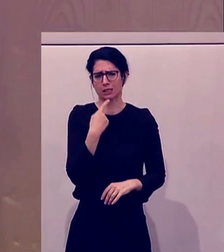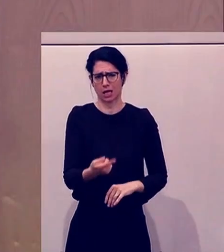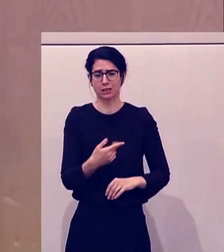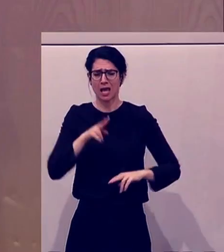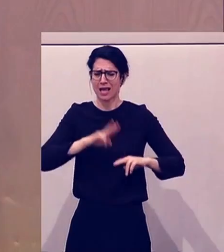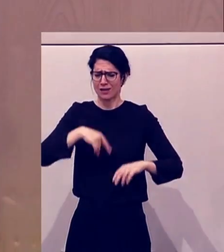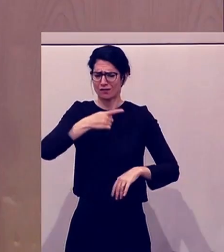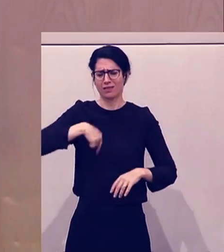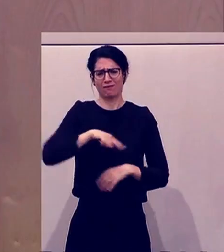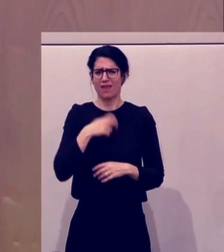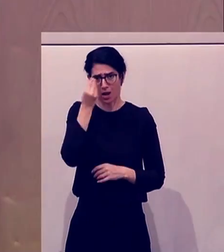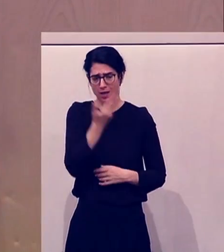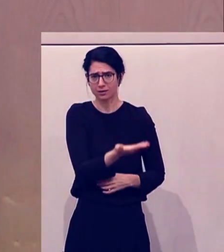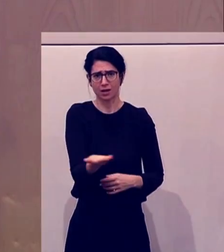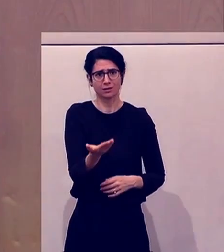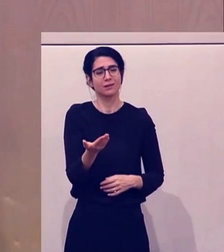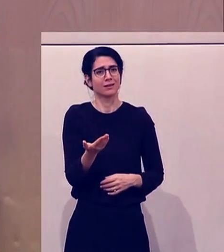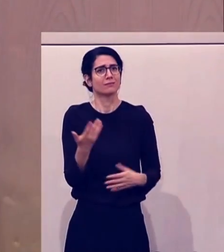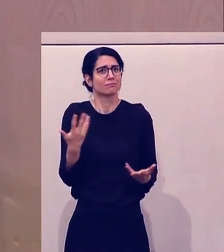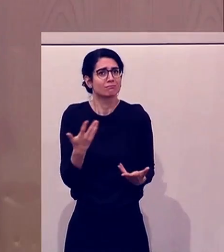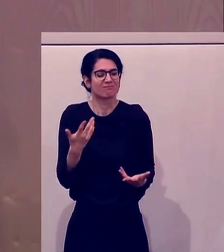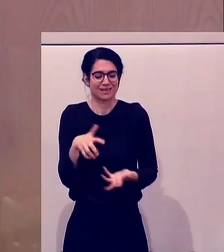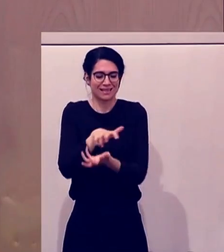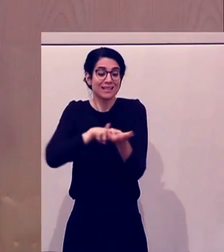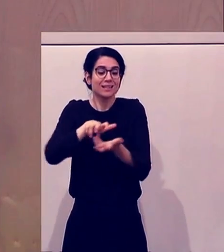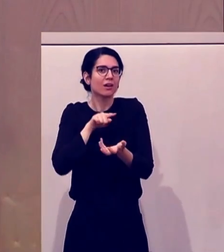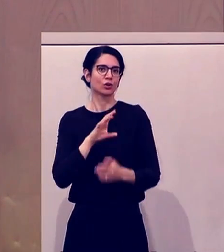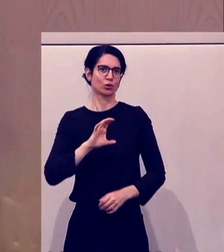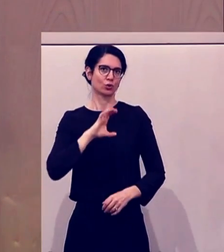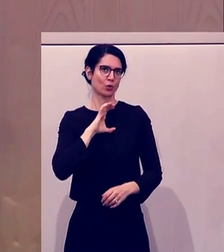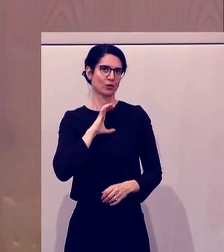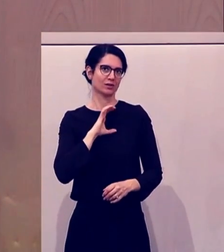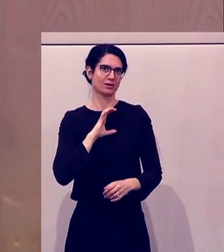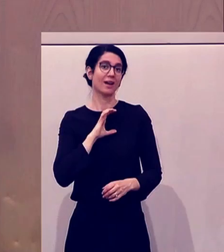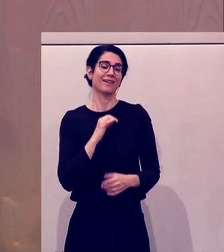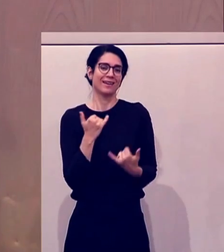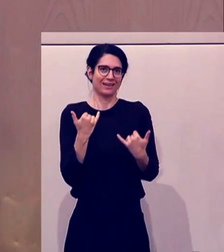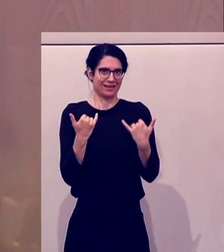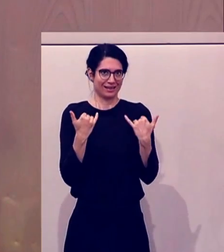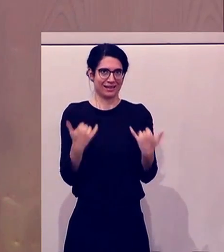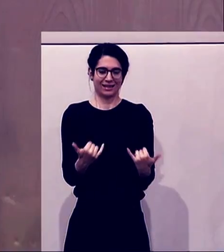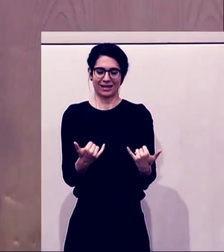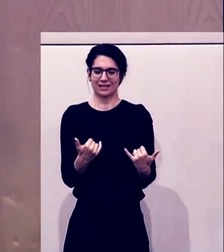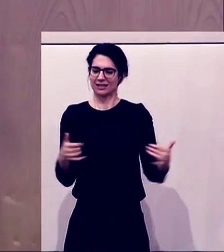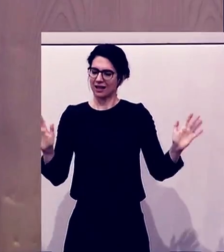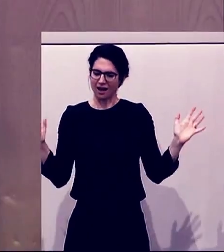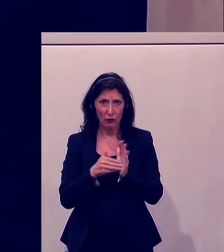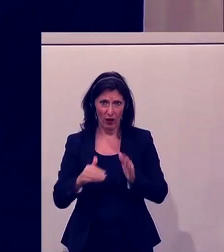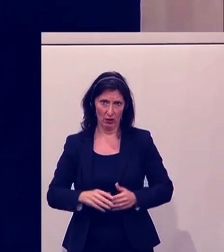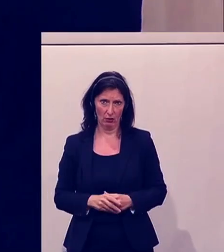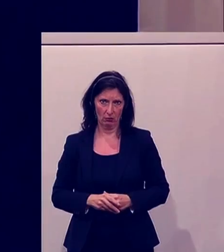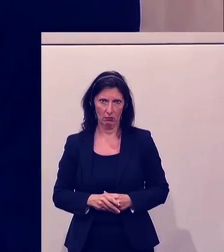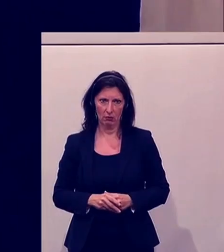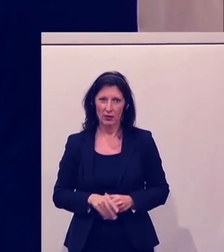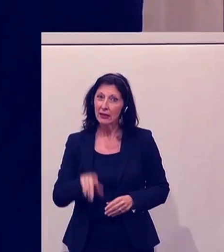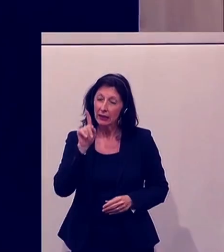wir eine Lehre daraus ziehen, dann dass diese Krise eine Chance ist, jetzt endlich ein für alle Mal aufzuräumen mit diesem Sumpf.